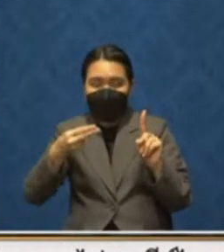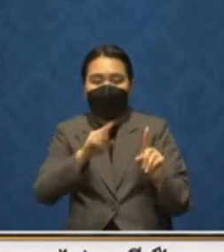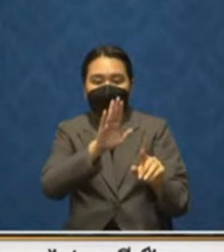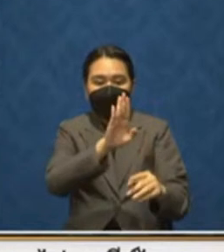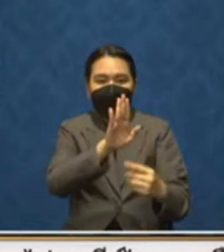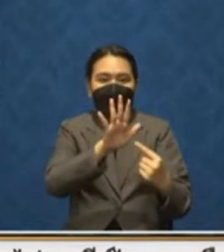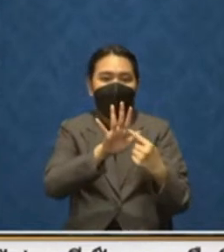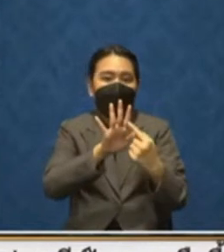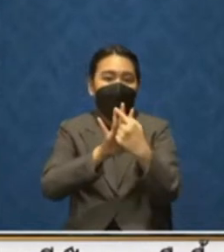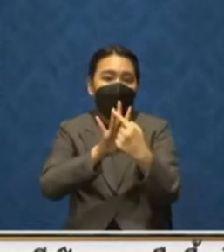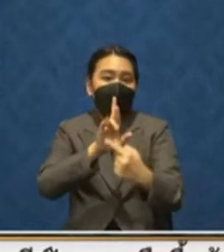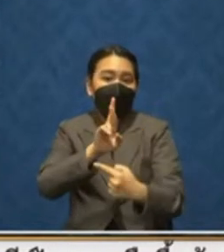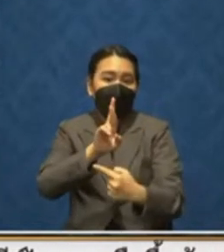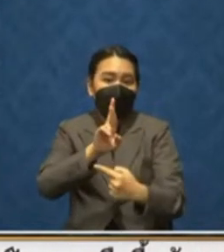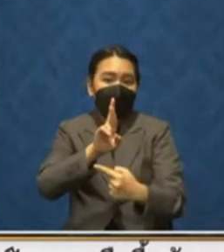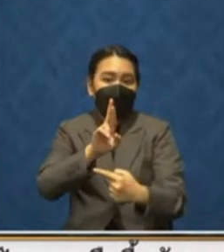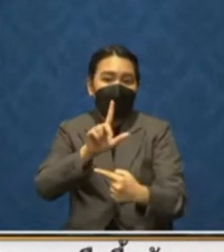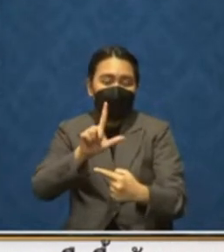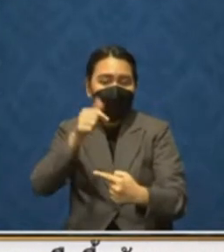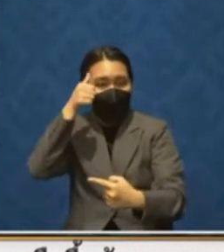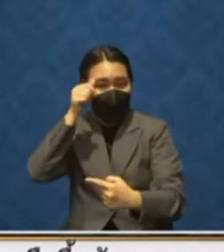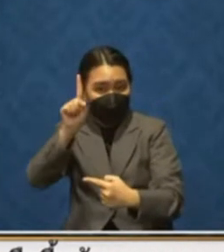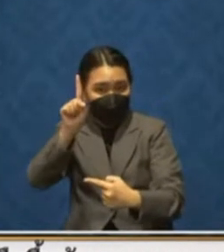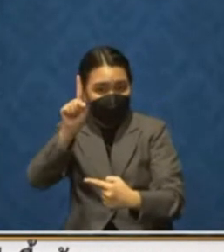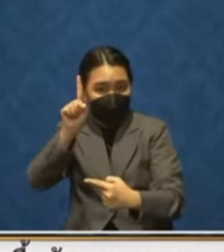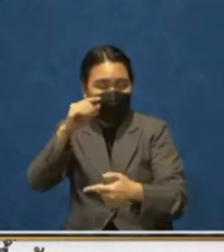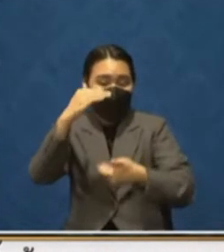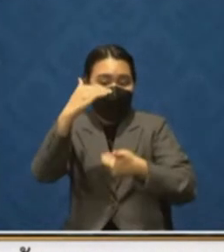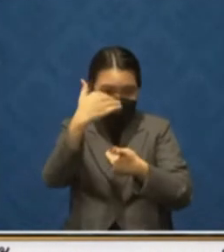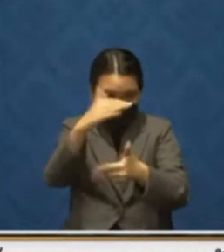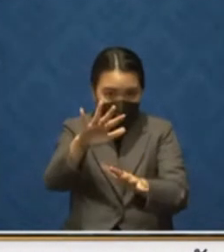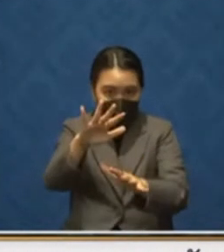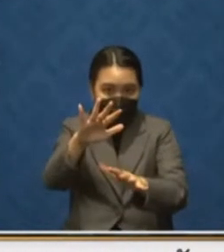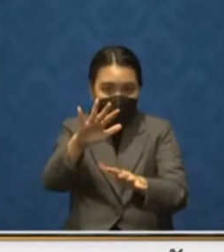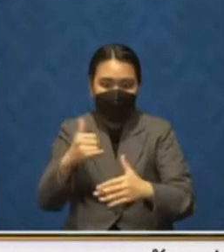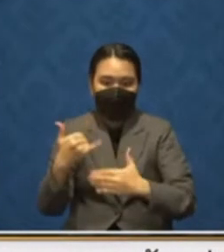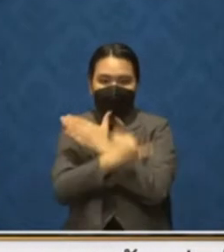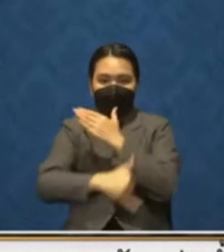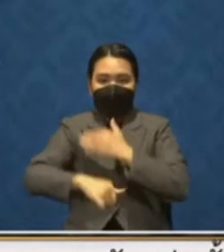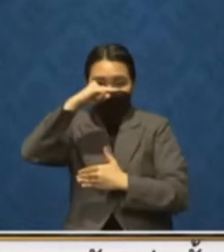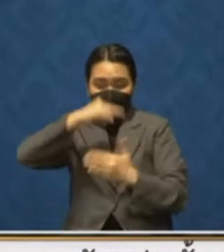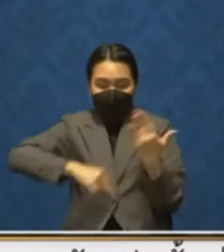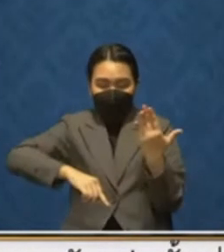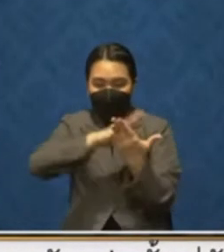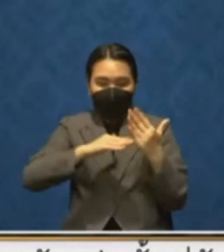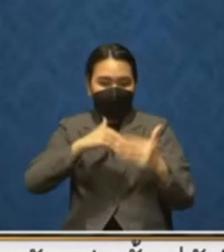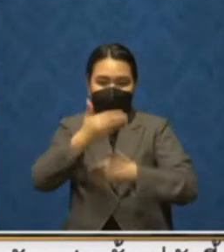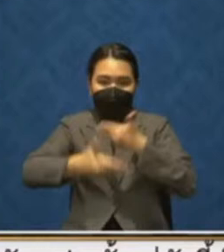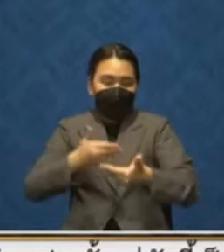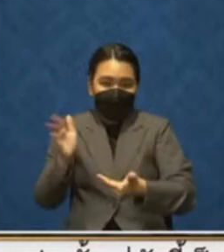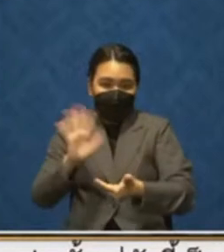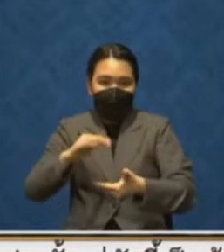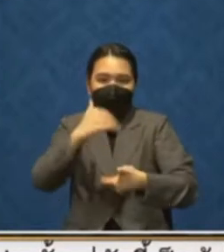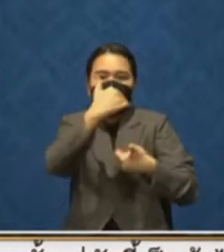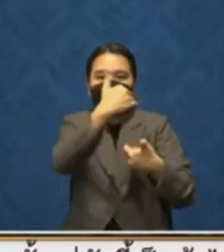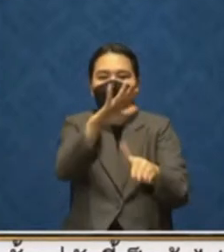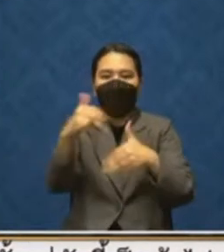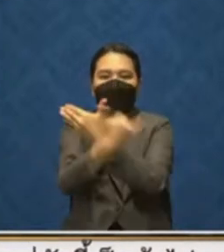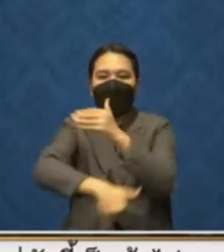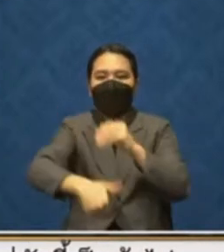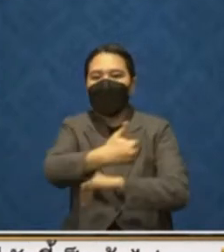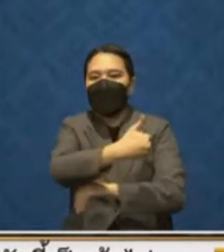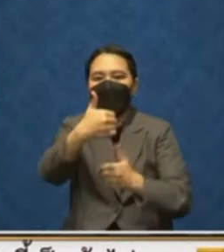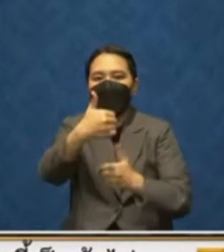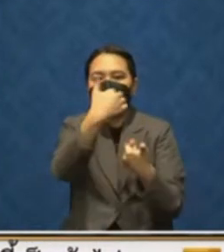ผู้ส่งออกแล้วไม่ได้มาขายในประเทศนะครับผู้ส่งออกมันกำไรกว่าไงฮะอ่ะผม